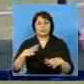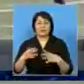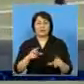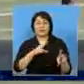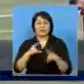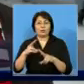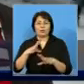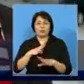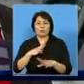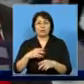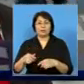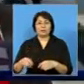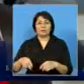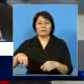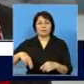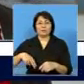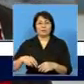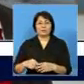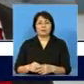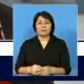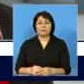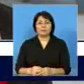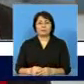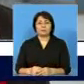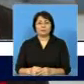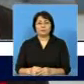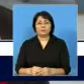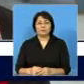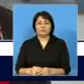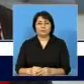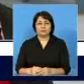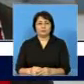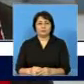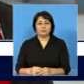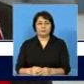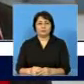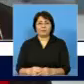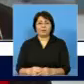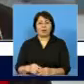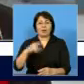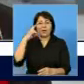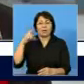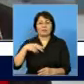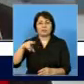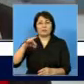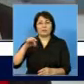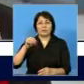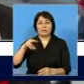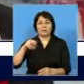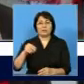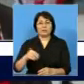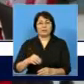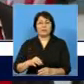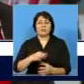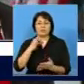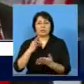клуб басшылығы. Действительно, этот чемпионат был для нас и для всех казахстанцев, для всех футбольных клубов. Қазақстан Премьер Лигасы өте жауапты